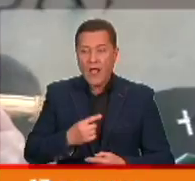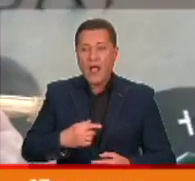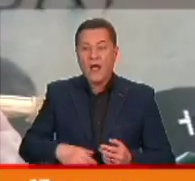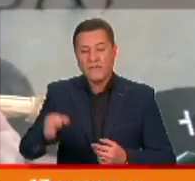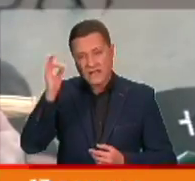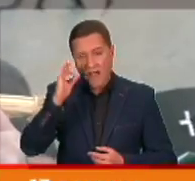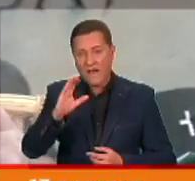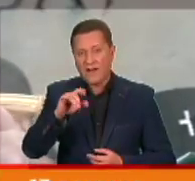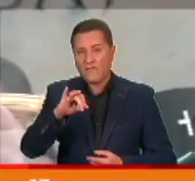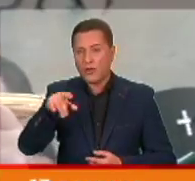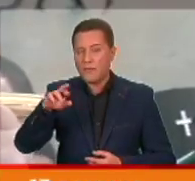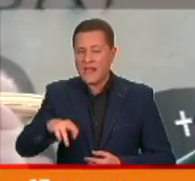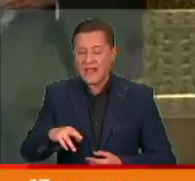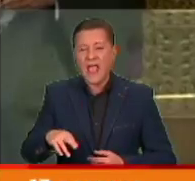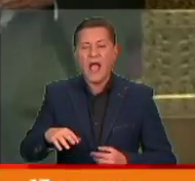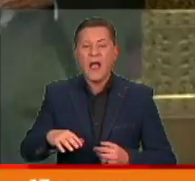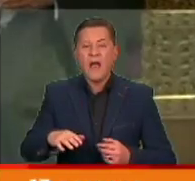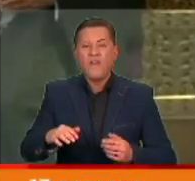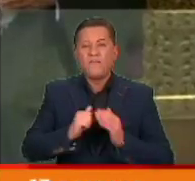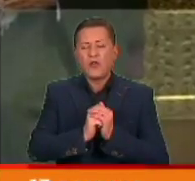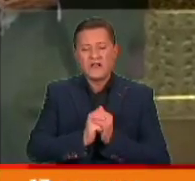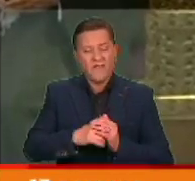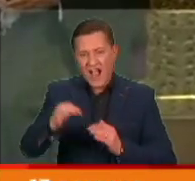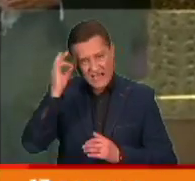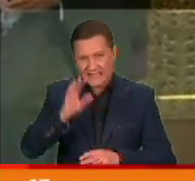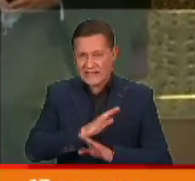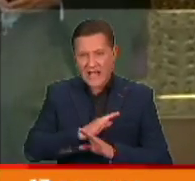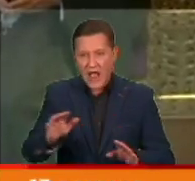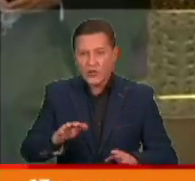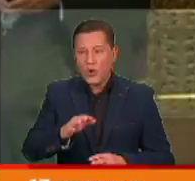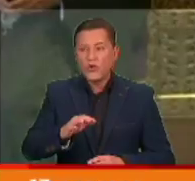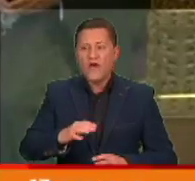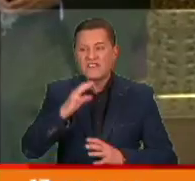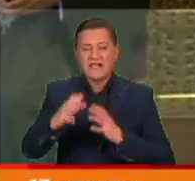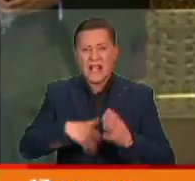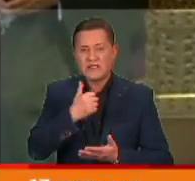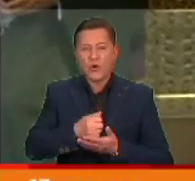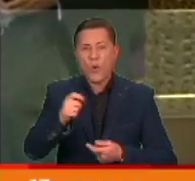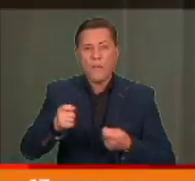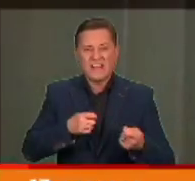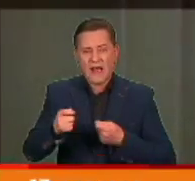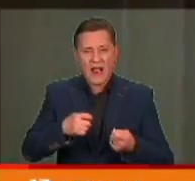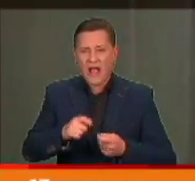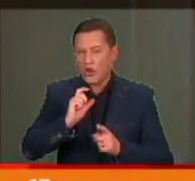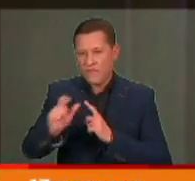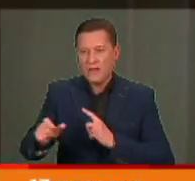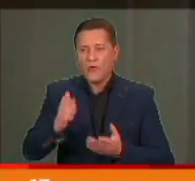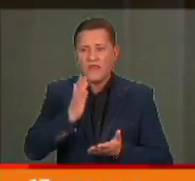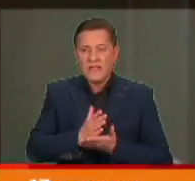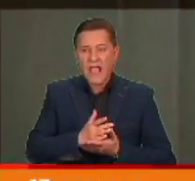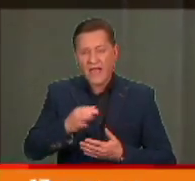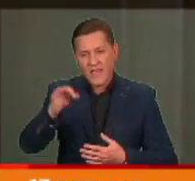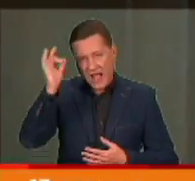патріарха Варфоломія в молитвах під час богослужінь. Натомість у Вселенському патріархаті і з відповіддю не забарились. І